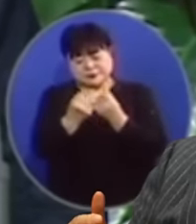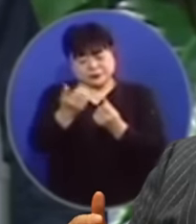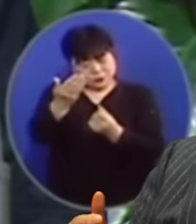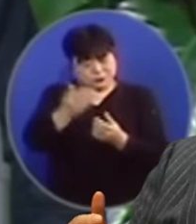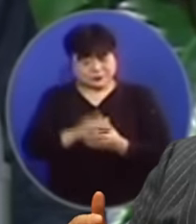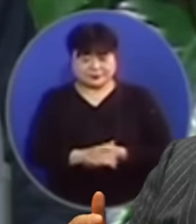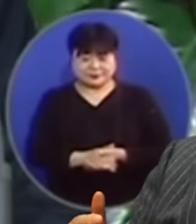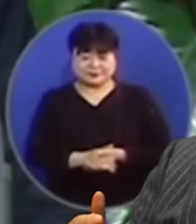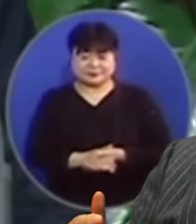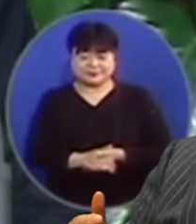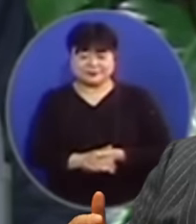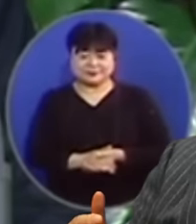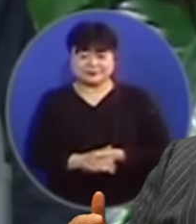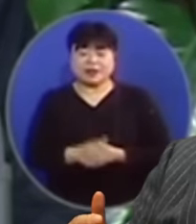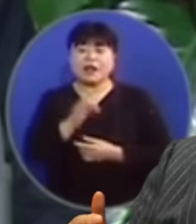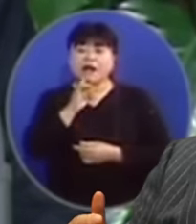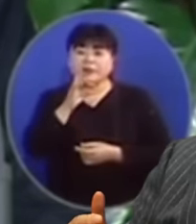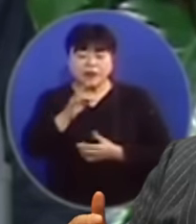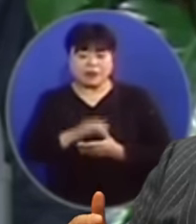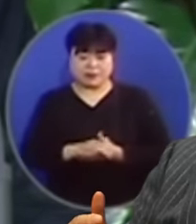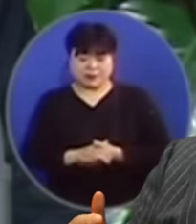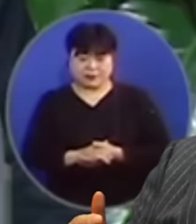하려도 안 돼요.